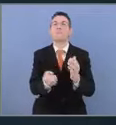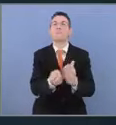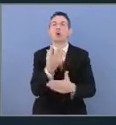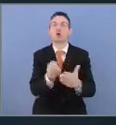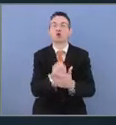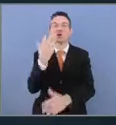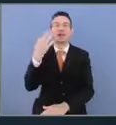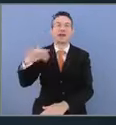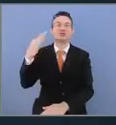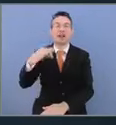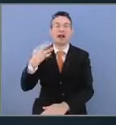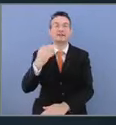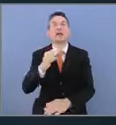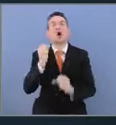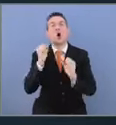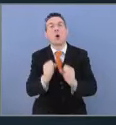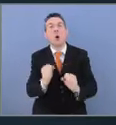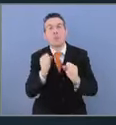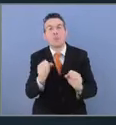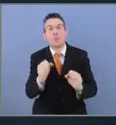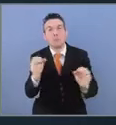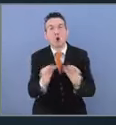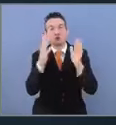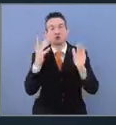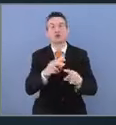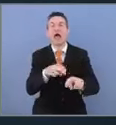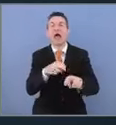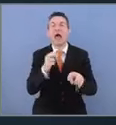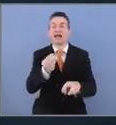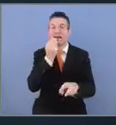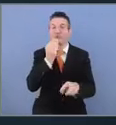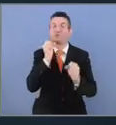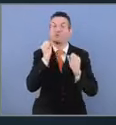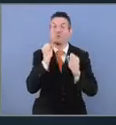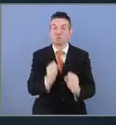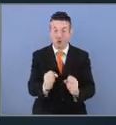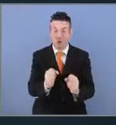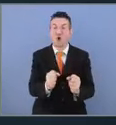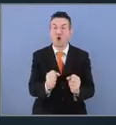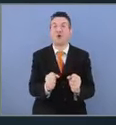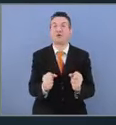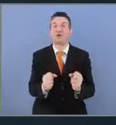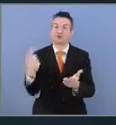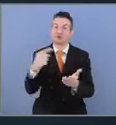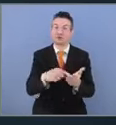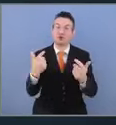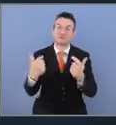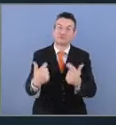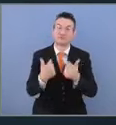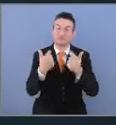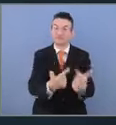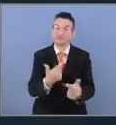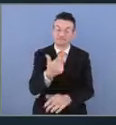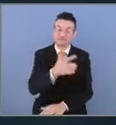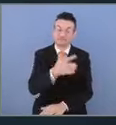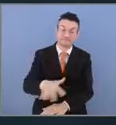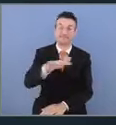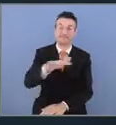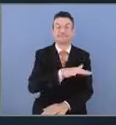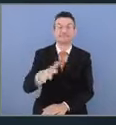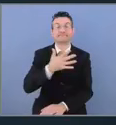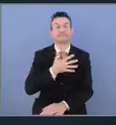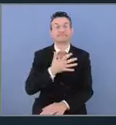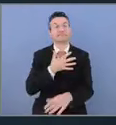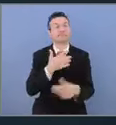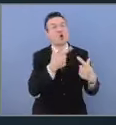che può restituire l'agrifood in tante nostri territori e nostri anche comparti. È molto